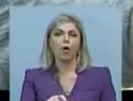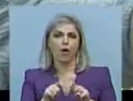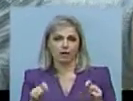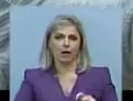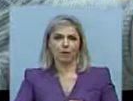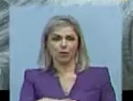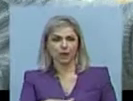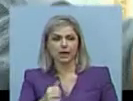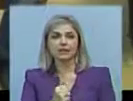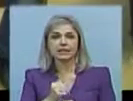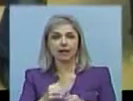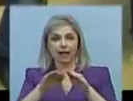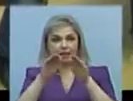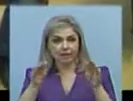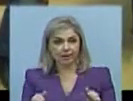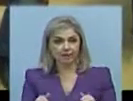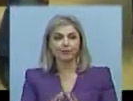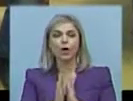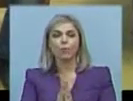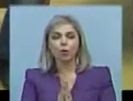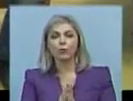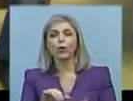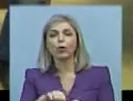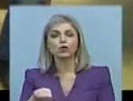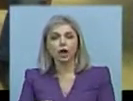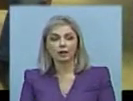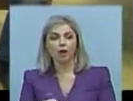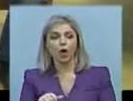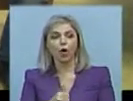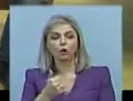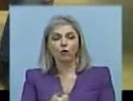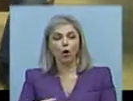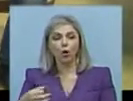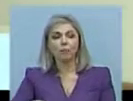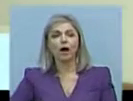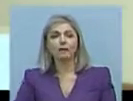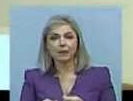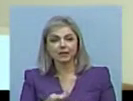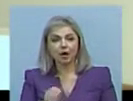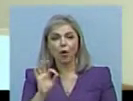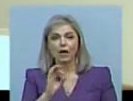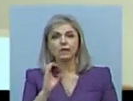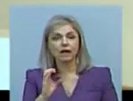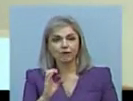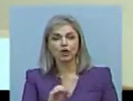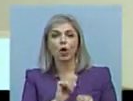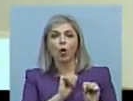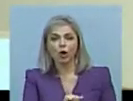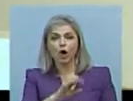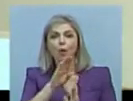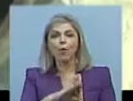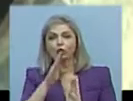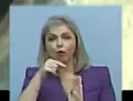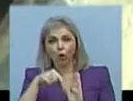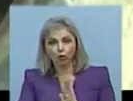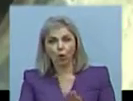майданчику, зробити навіс. Попросили учасники презентації в голови облдержадміністрації Олексія Савченка посприяти в охороні підводного об'єкта,